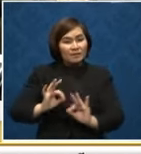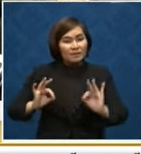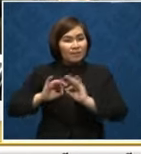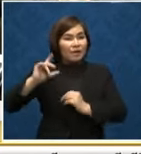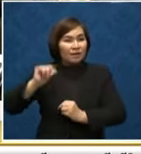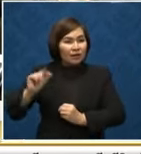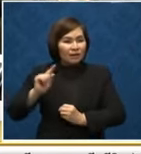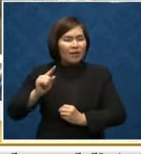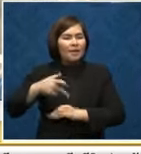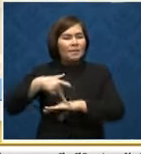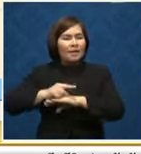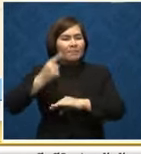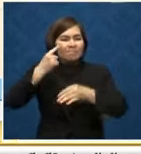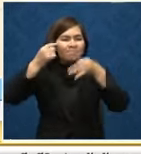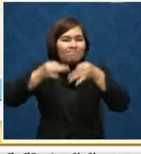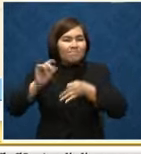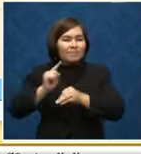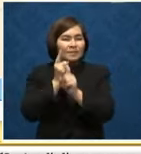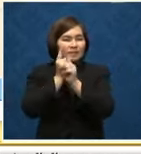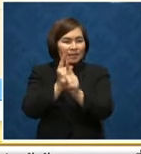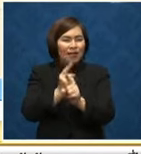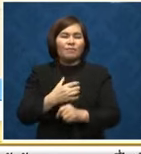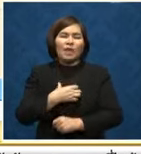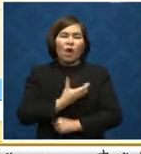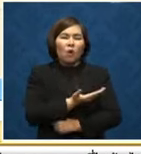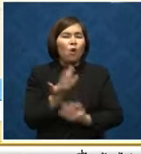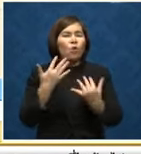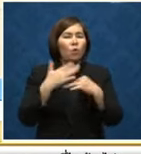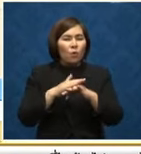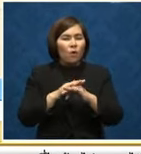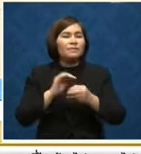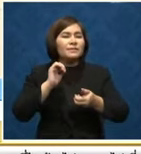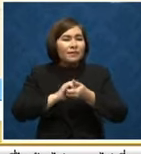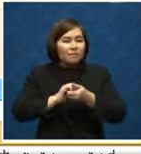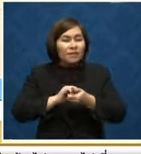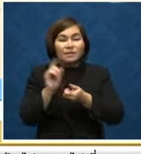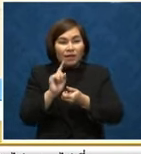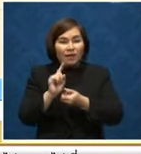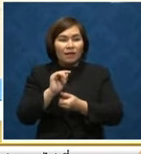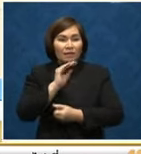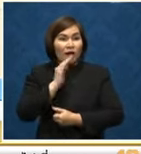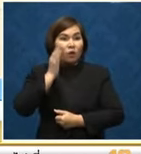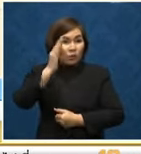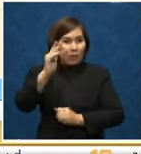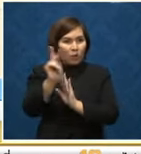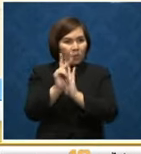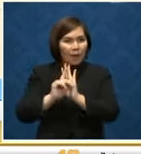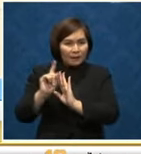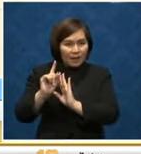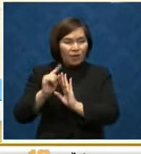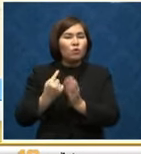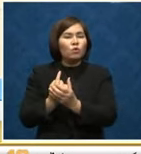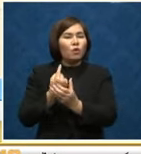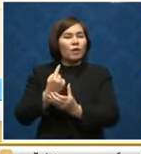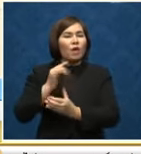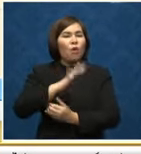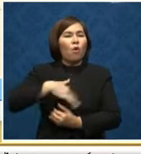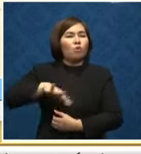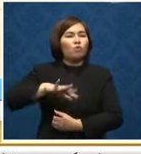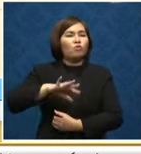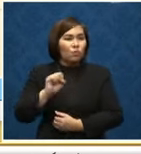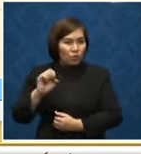หรือตัดสินใจก็คือว่าขอพันธสัญญาร่วมกันว่าเมื่อใดก็แล้วแ ที่มีกฎหมายที่เสนอโดยตัวแทนของพวกเราครับ